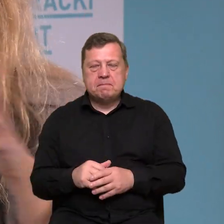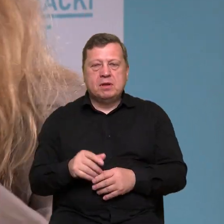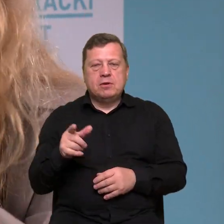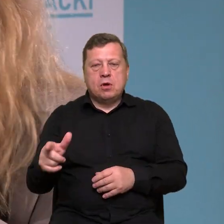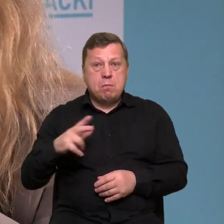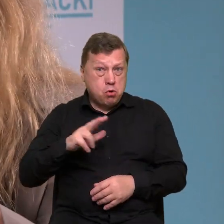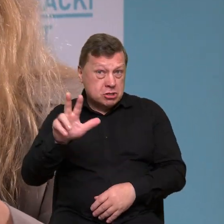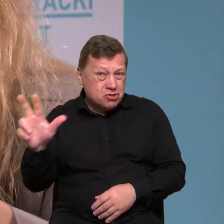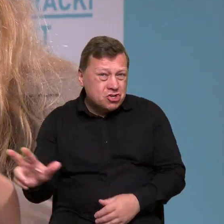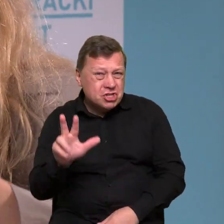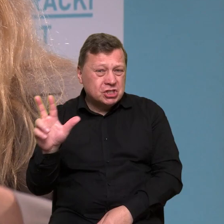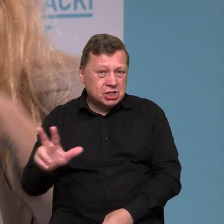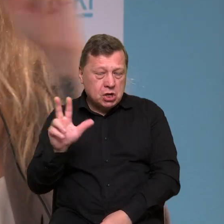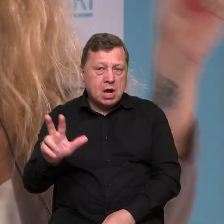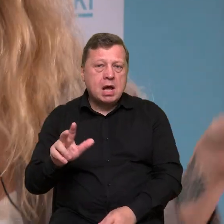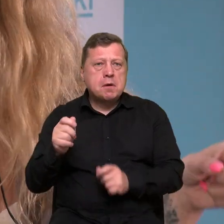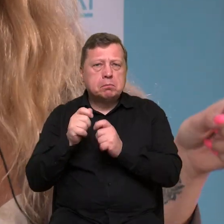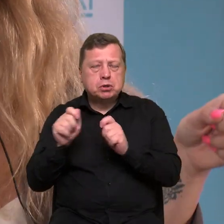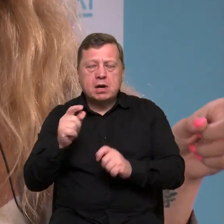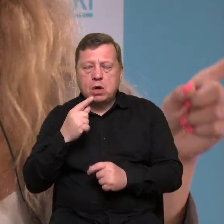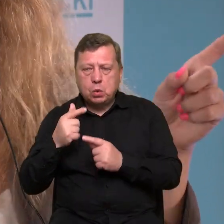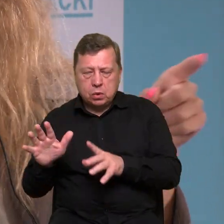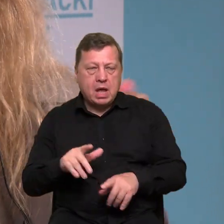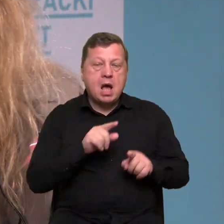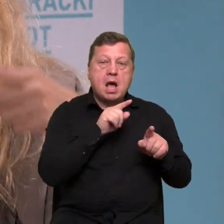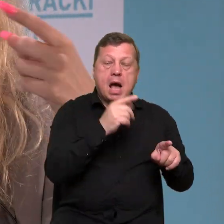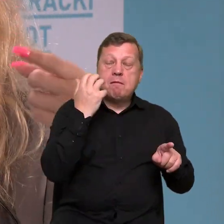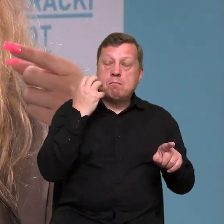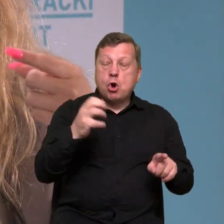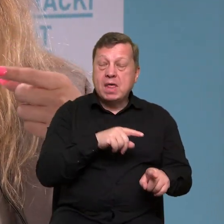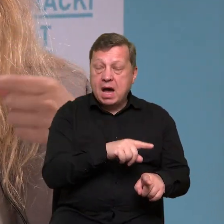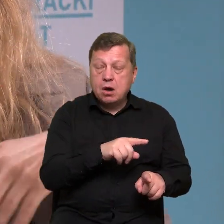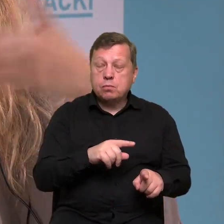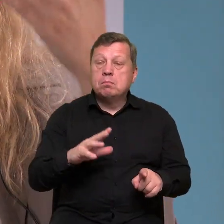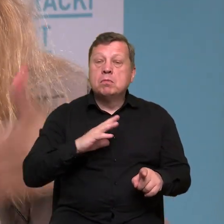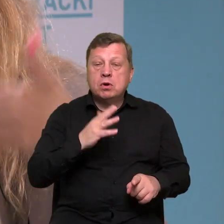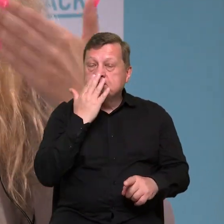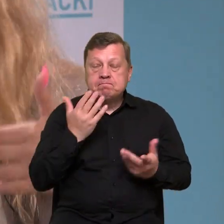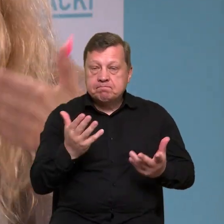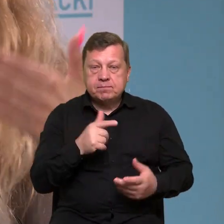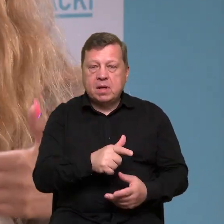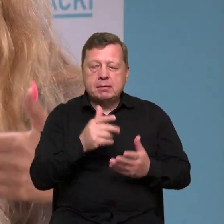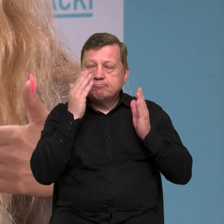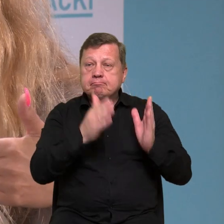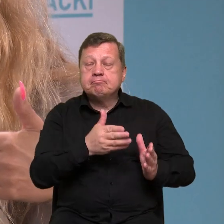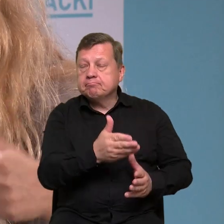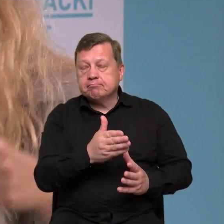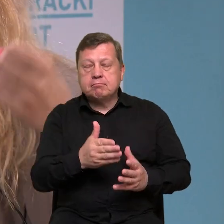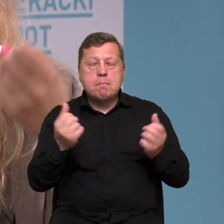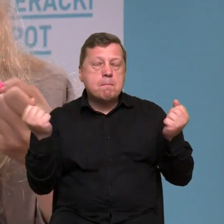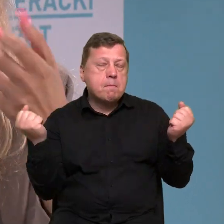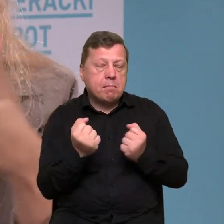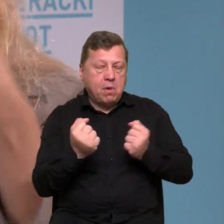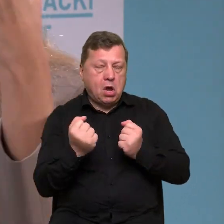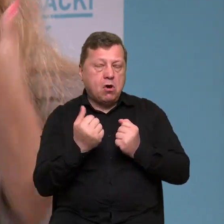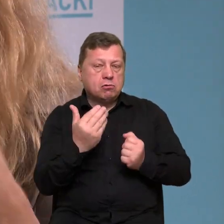trwało to 3 godziny z małą przerwą. Wariant w Monachium natomiast skupił się mocno na